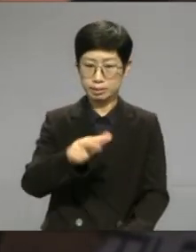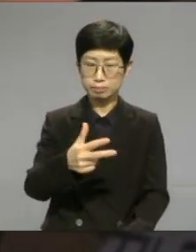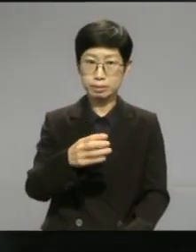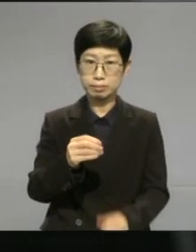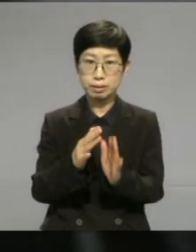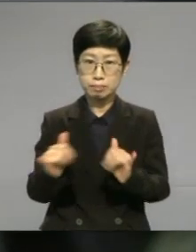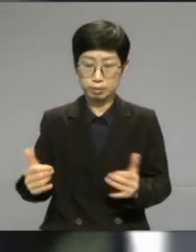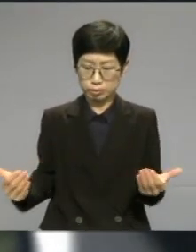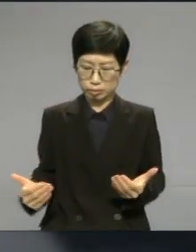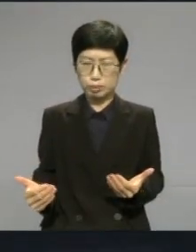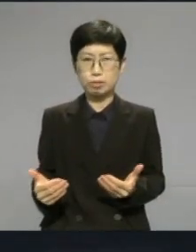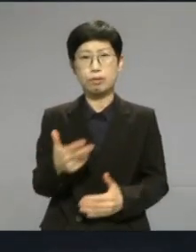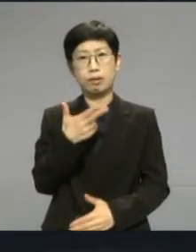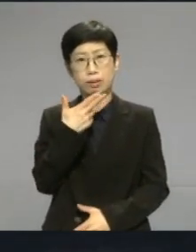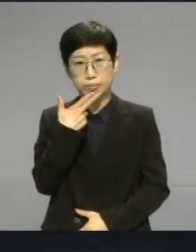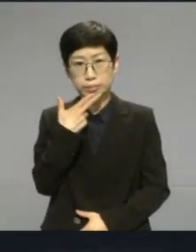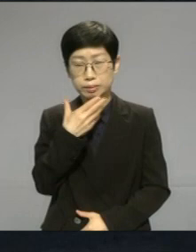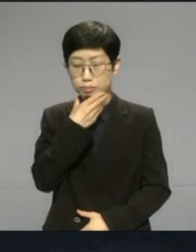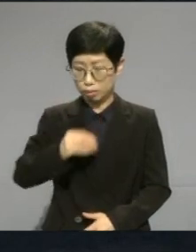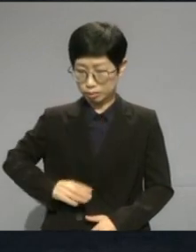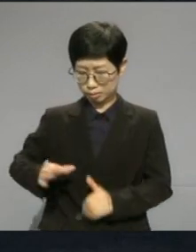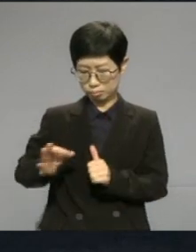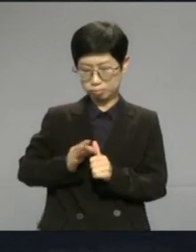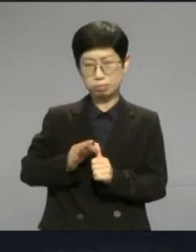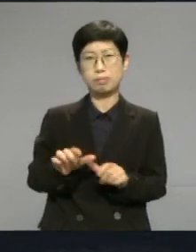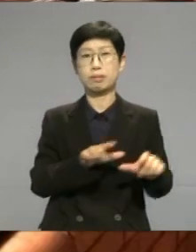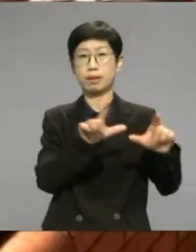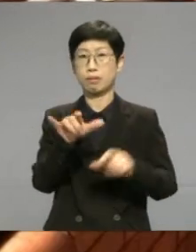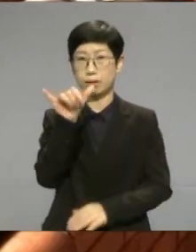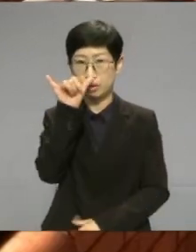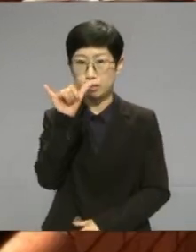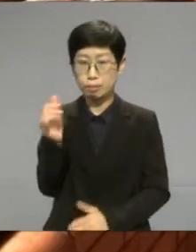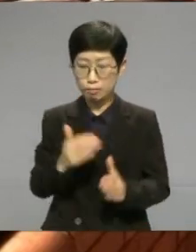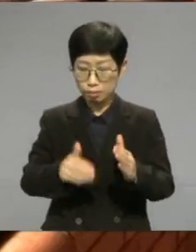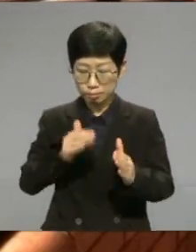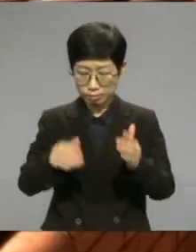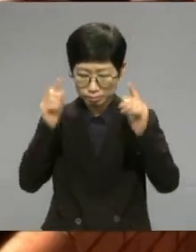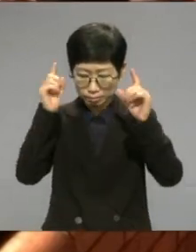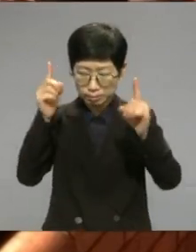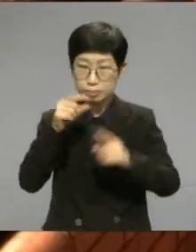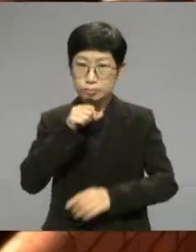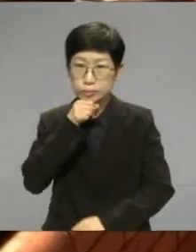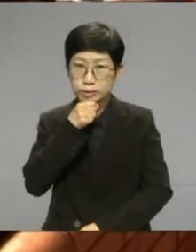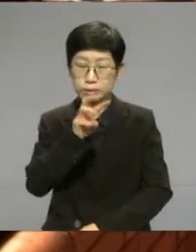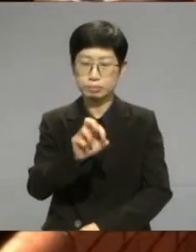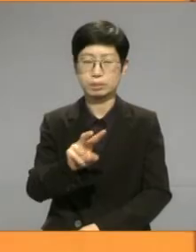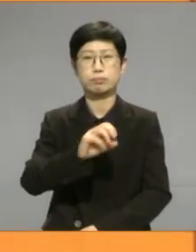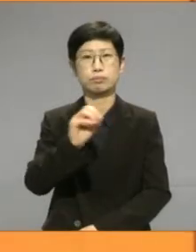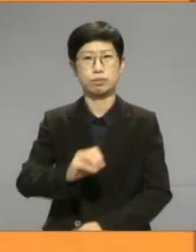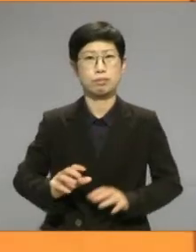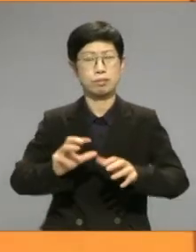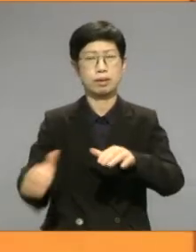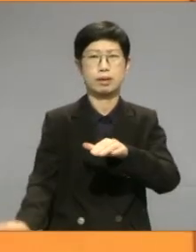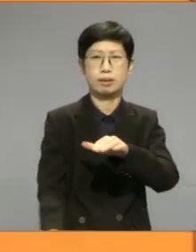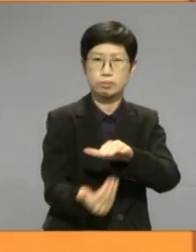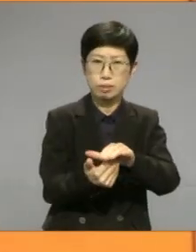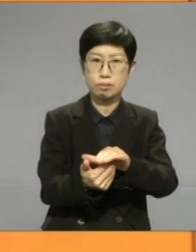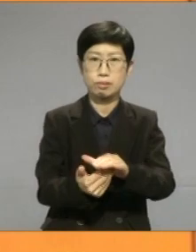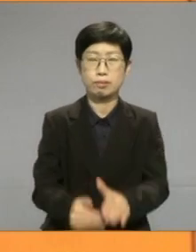노동이 아닌 복지 보조금을 받으며 생활하는가 하면 공식 실업률은 32%로 세계 최고